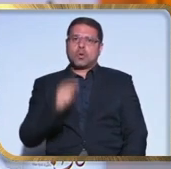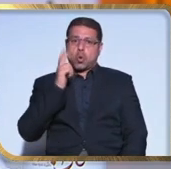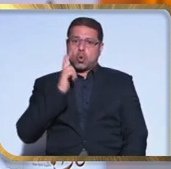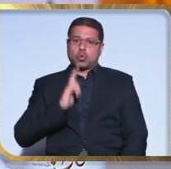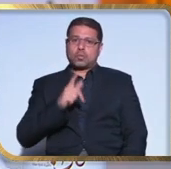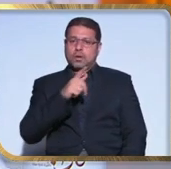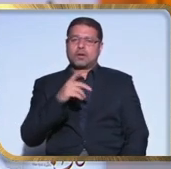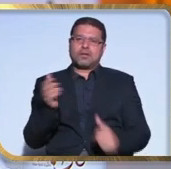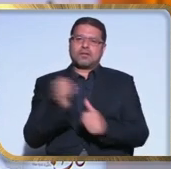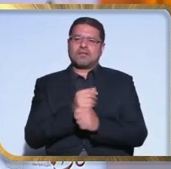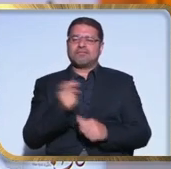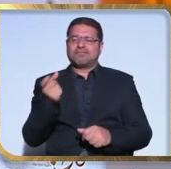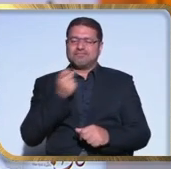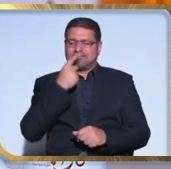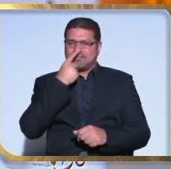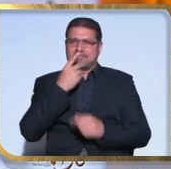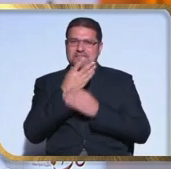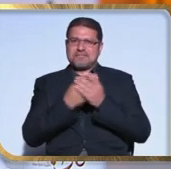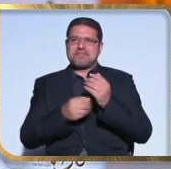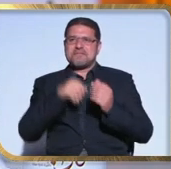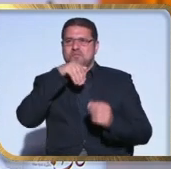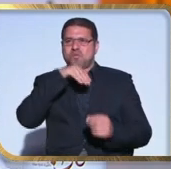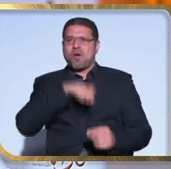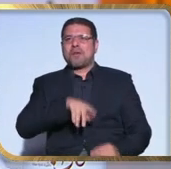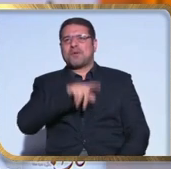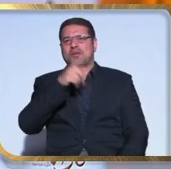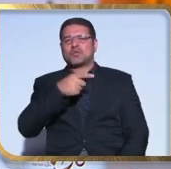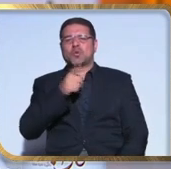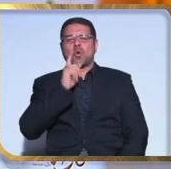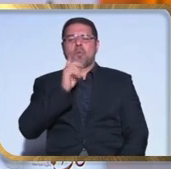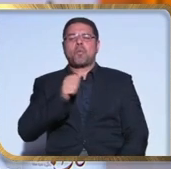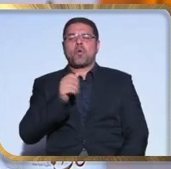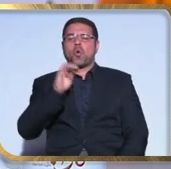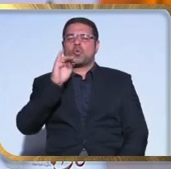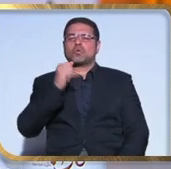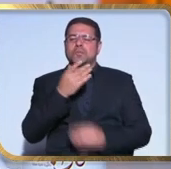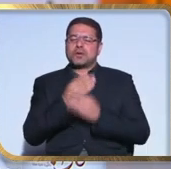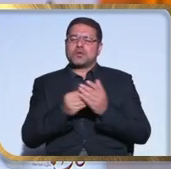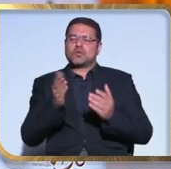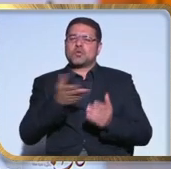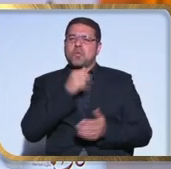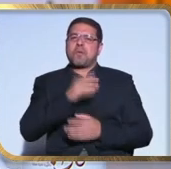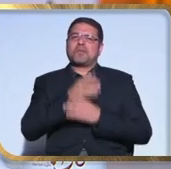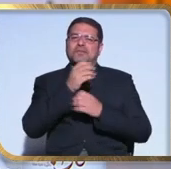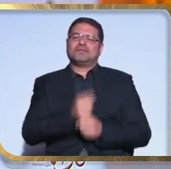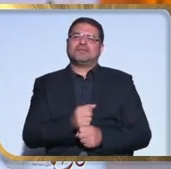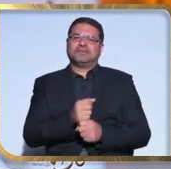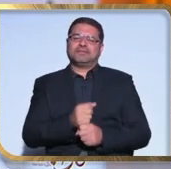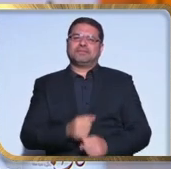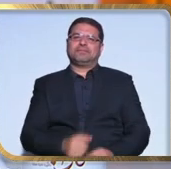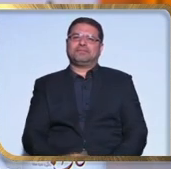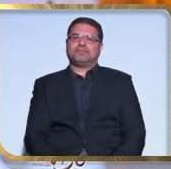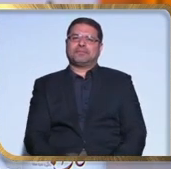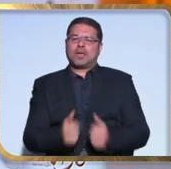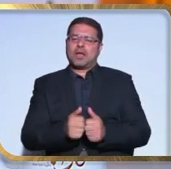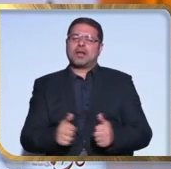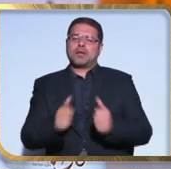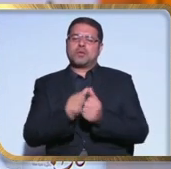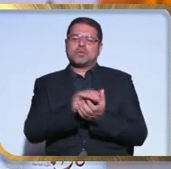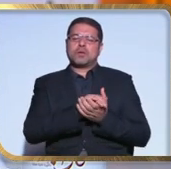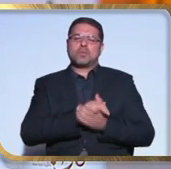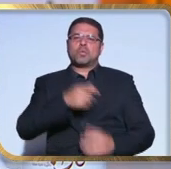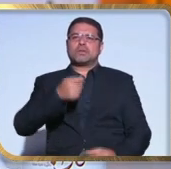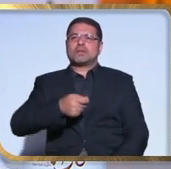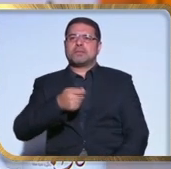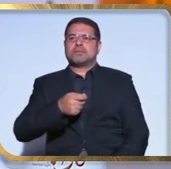عثمان رضي الله تعالى عنه تزوج بام كلثوم بنت رسول الله صلى الله عليه واله وصحبه